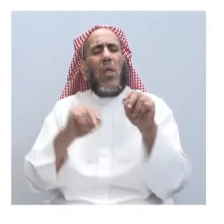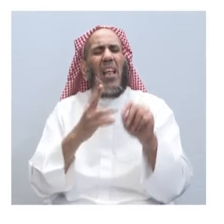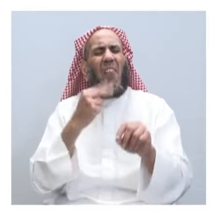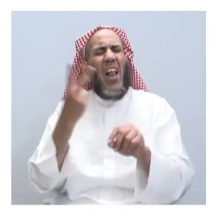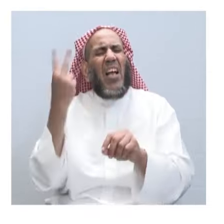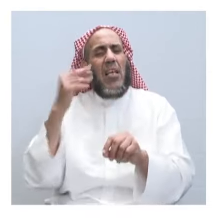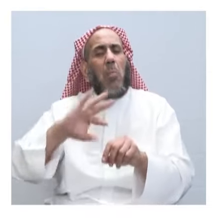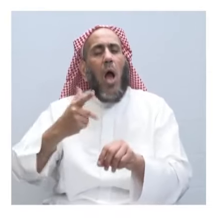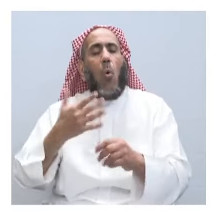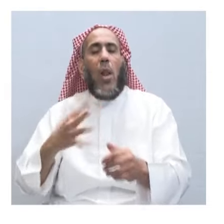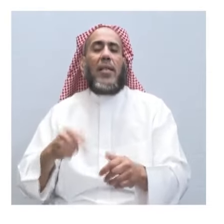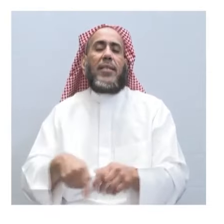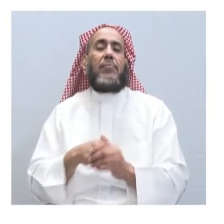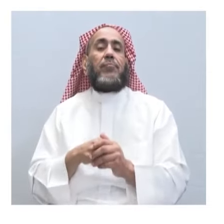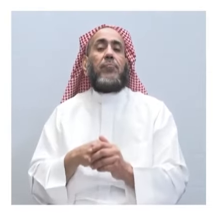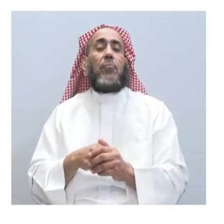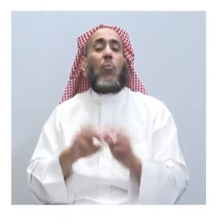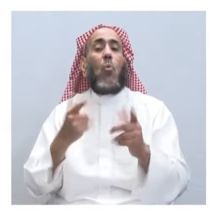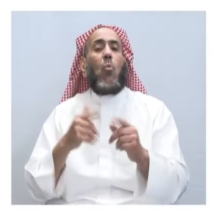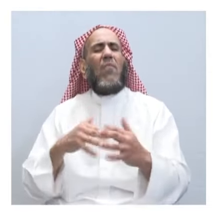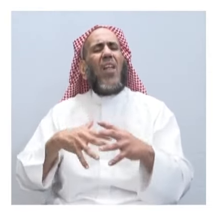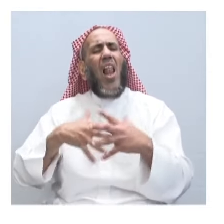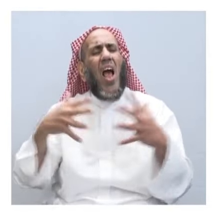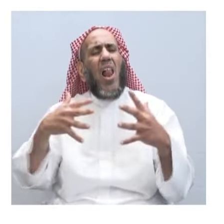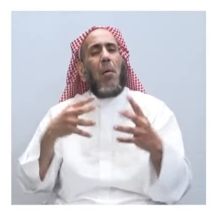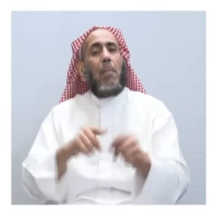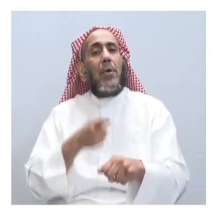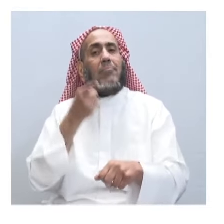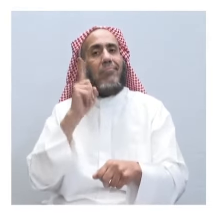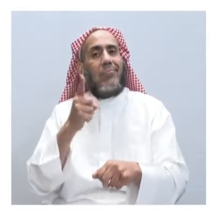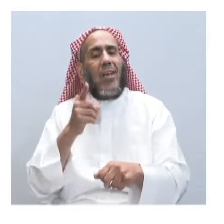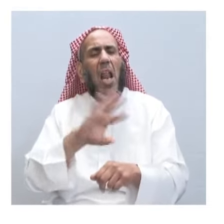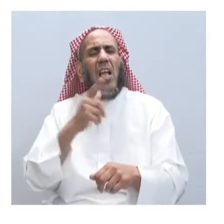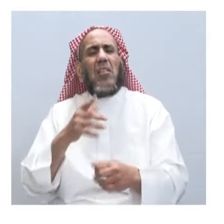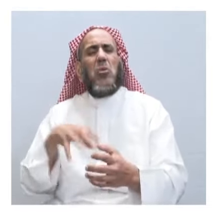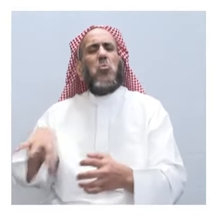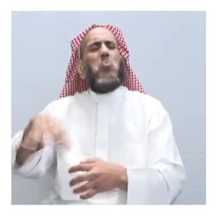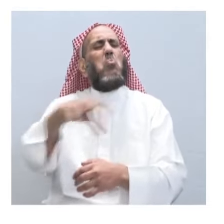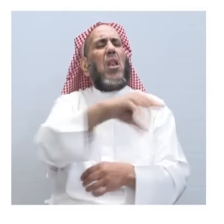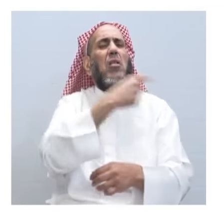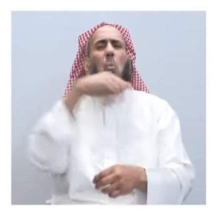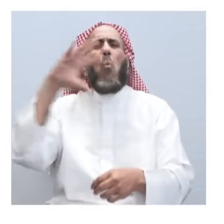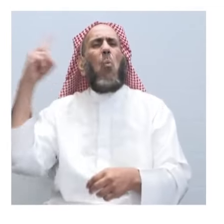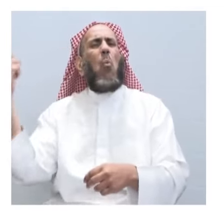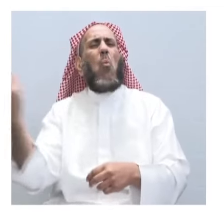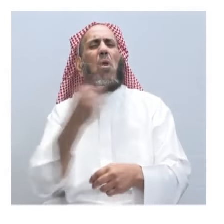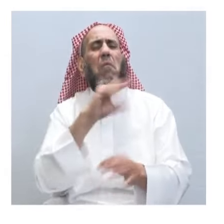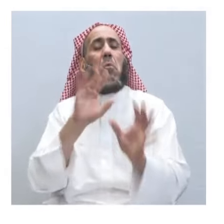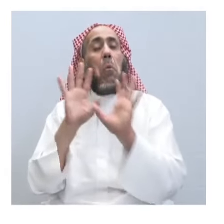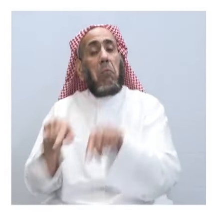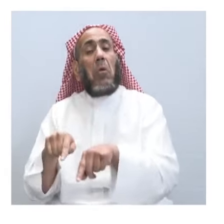او الحديث وفي الغالب انك لا تجد بلد الا وعندهم اشياء